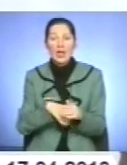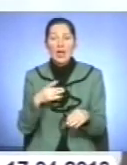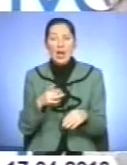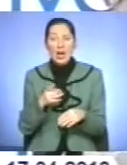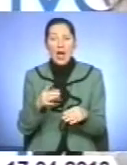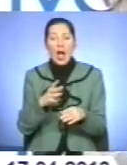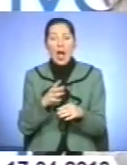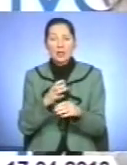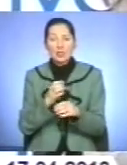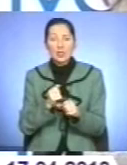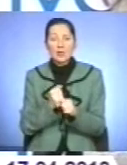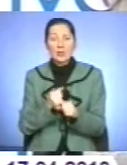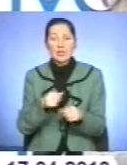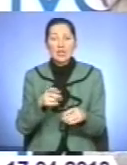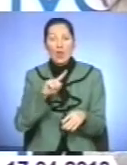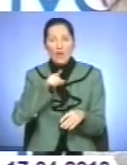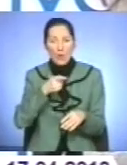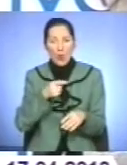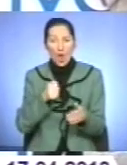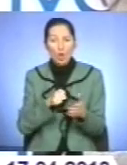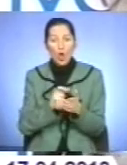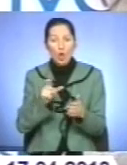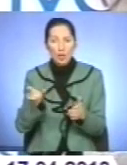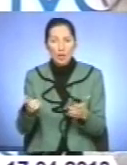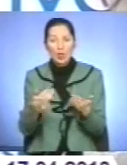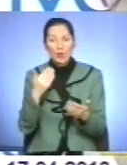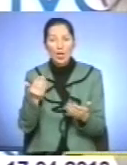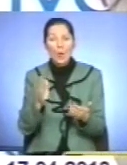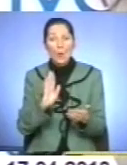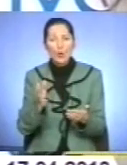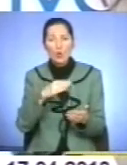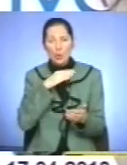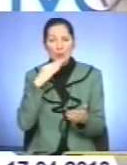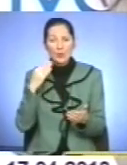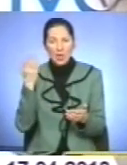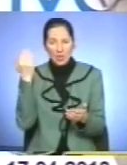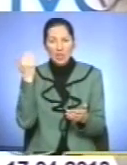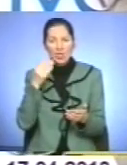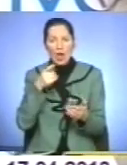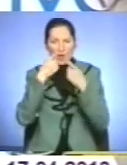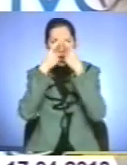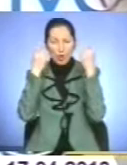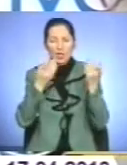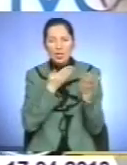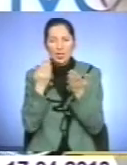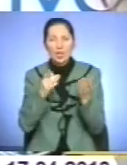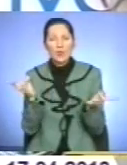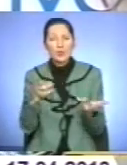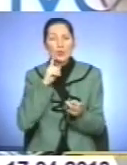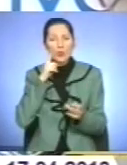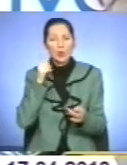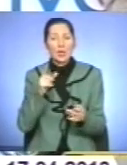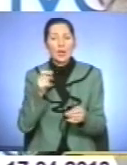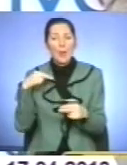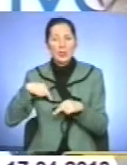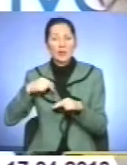роботу. Якщо вони будуть висувати, як ми знаємо, раніше багато особливо в оголошеннях читали ми, що потрібен там молодий працівник віком